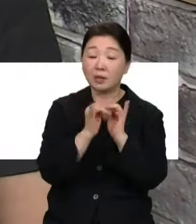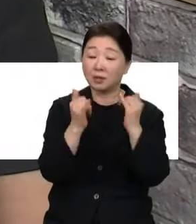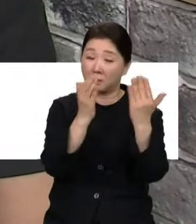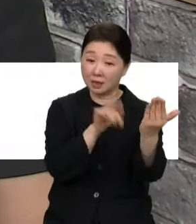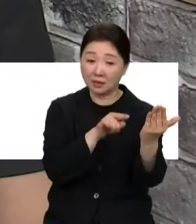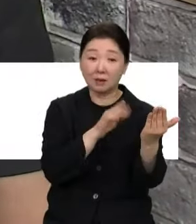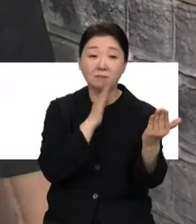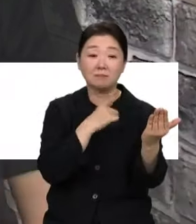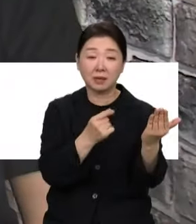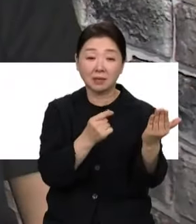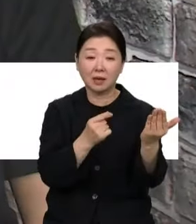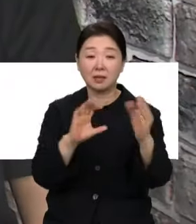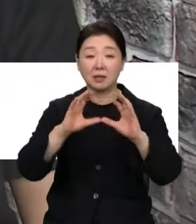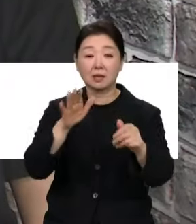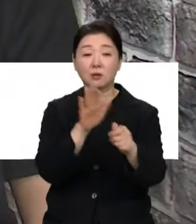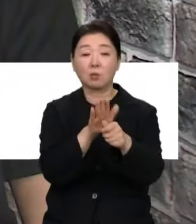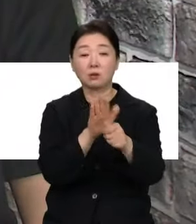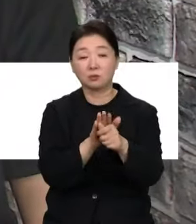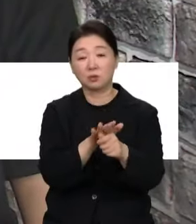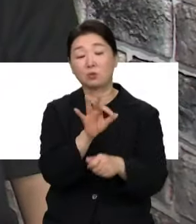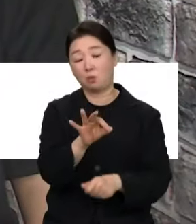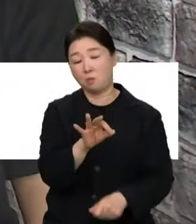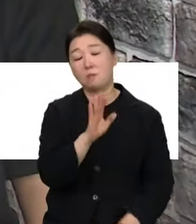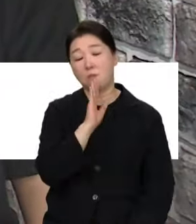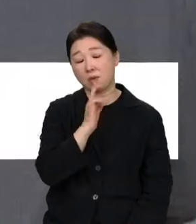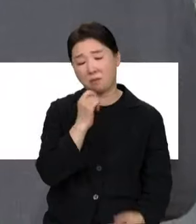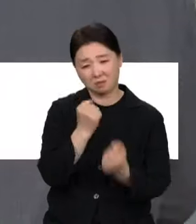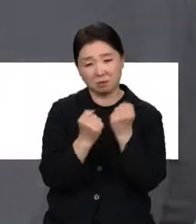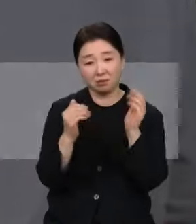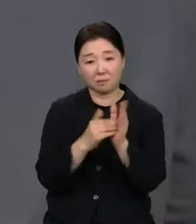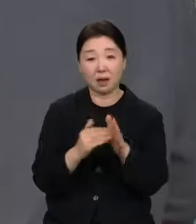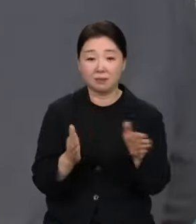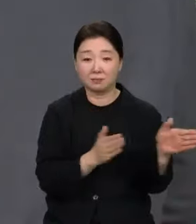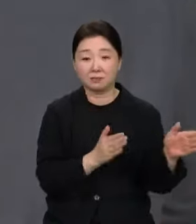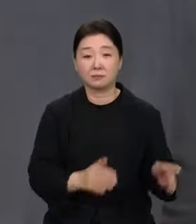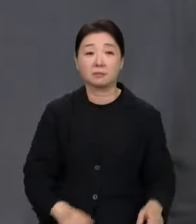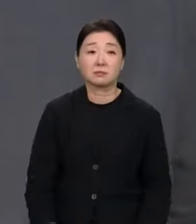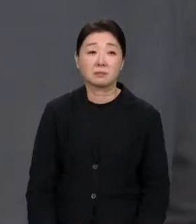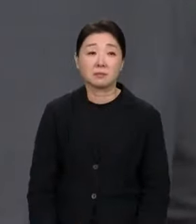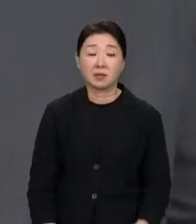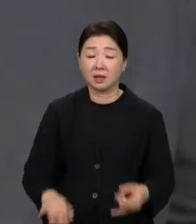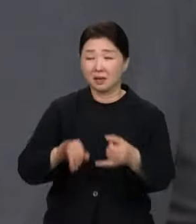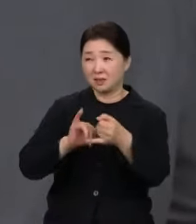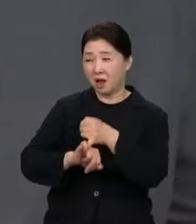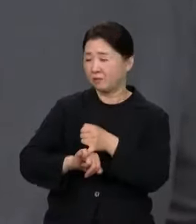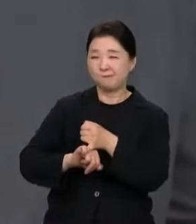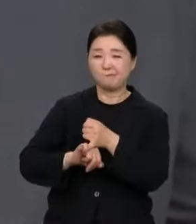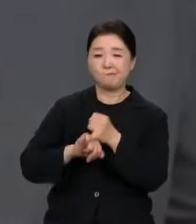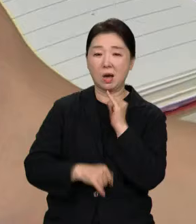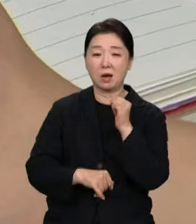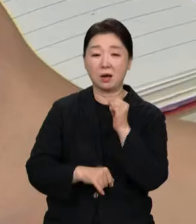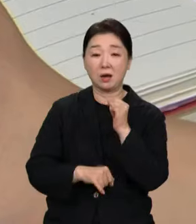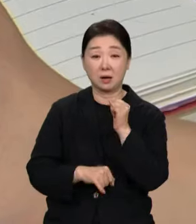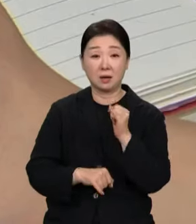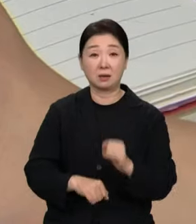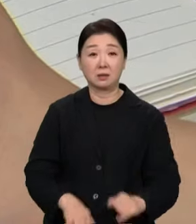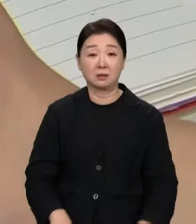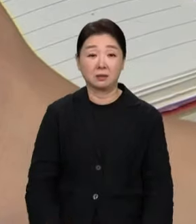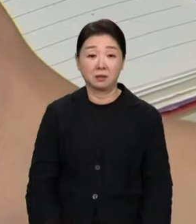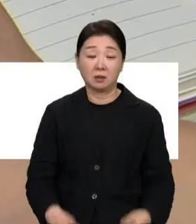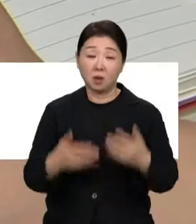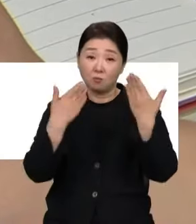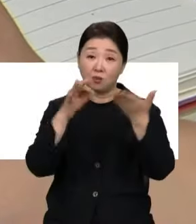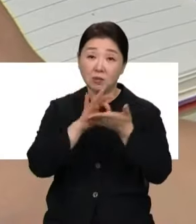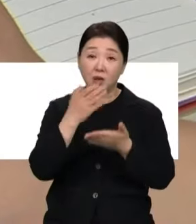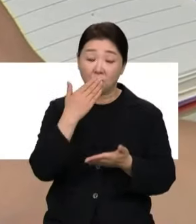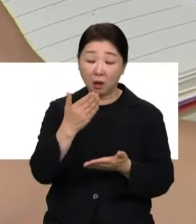대상으로 하는 거라고 나라에서 도와주는 돈이다 막 이러면서. 하지만 약속은 지켜지지 않았습니다. 무료로 쓸 수